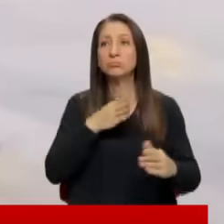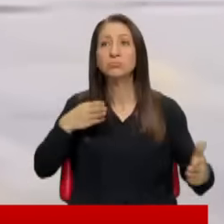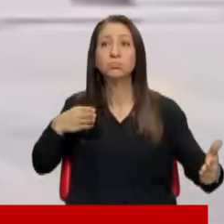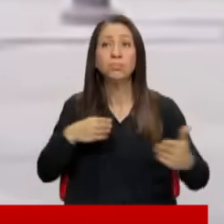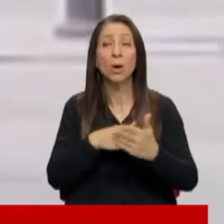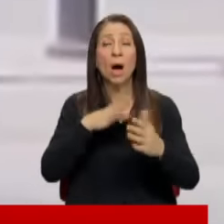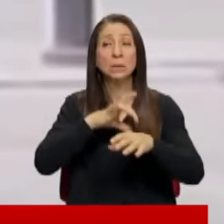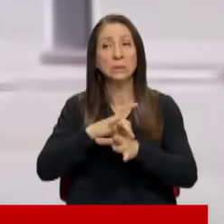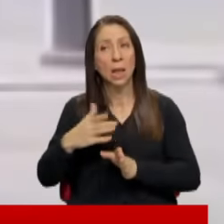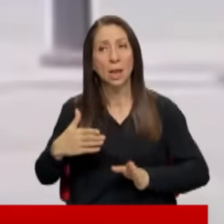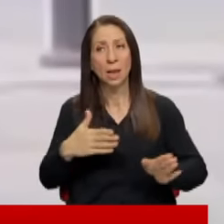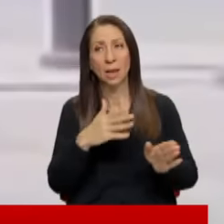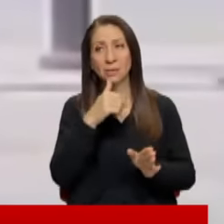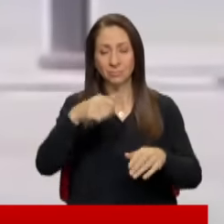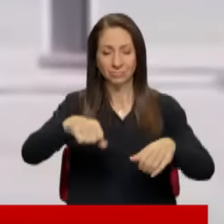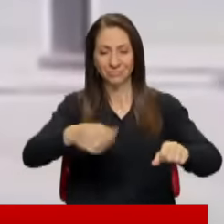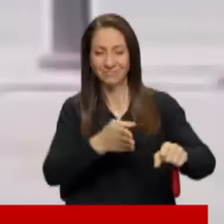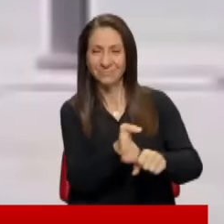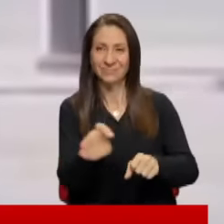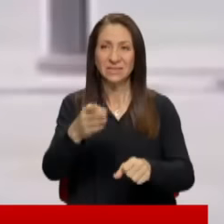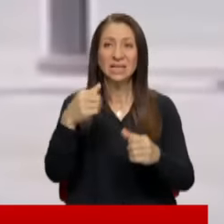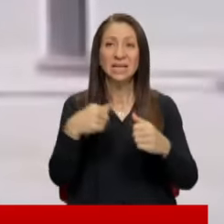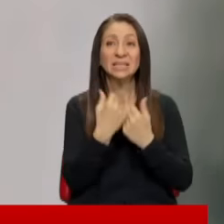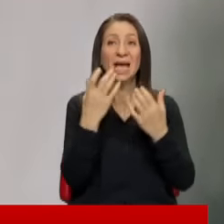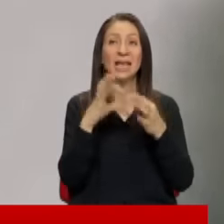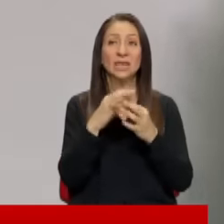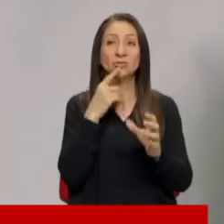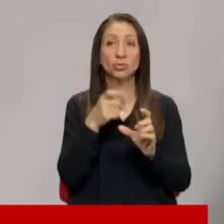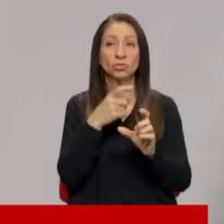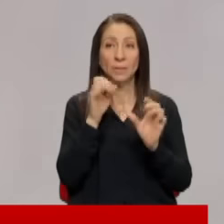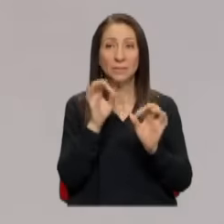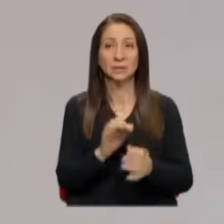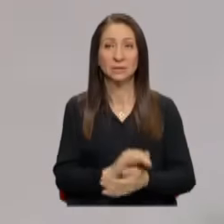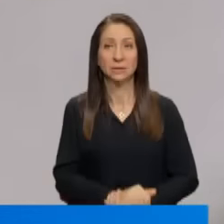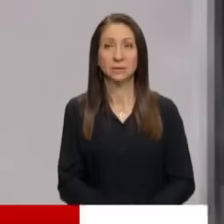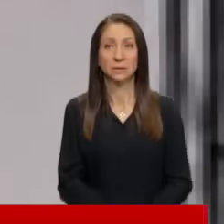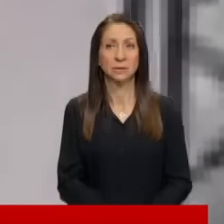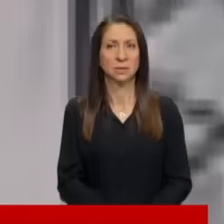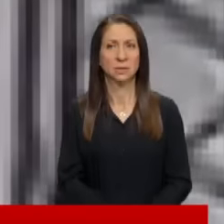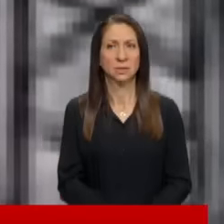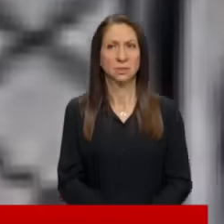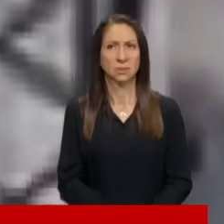yaralı hastaneye kaldırıldı. Kazayla ilgili soruşturma başlatıldı.